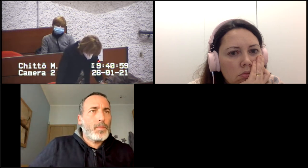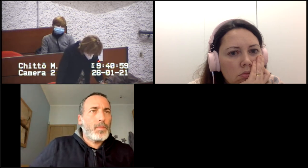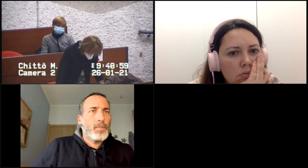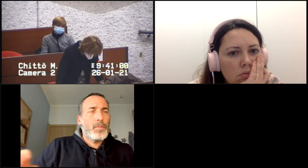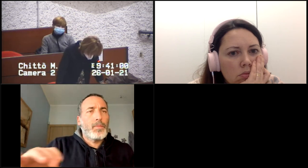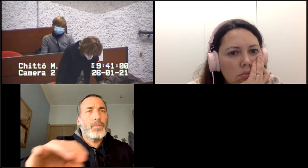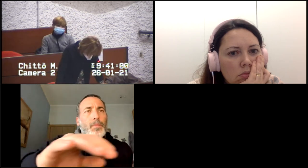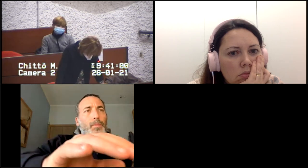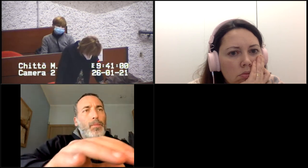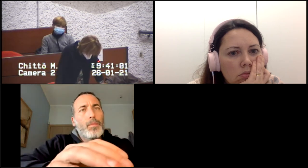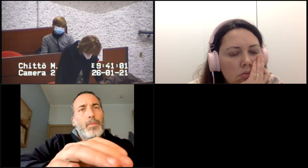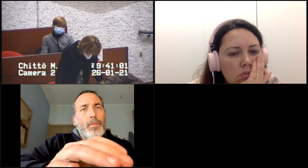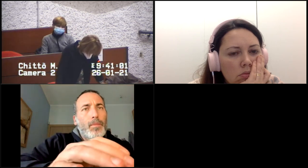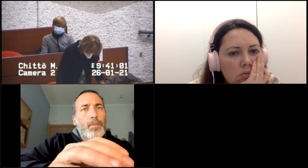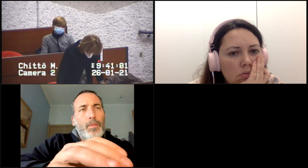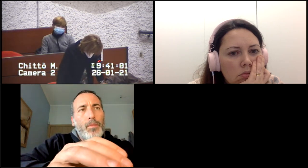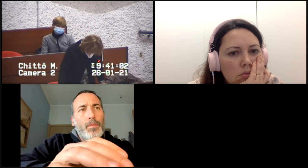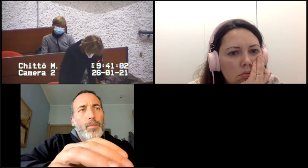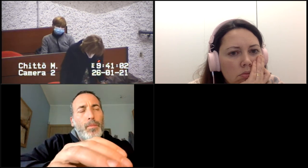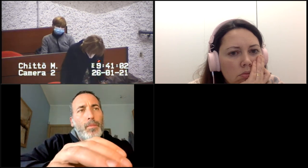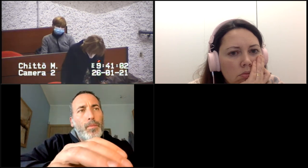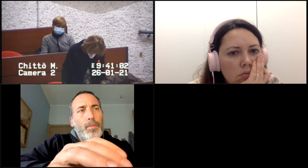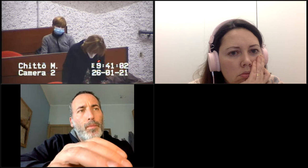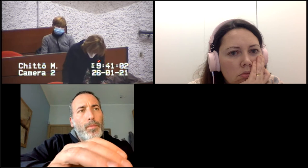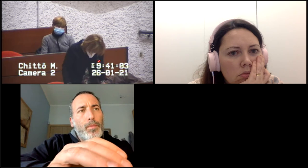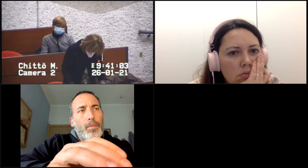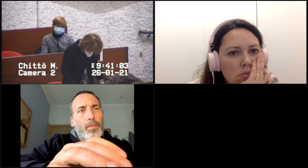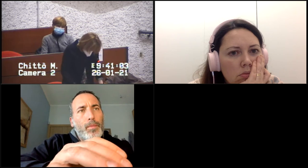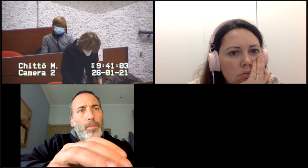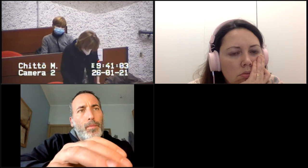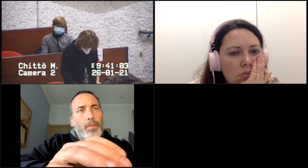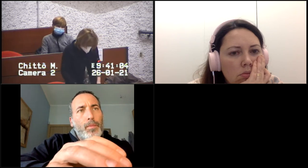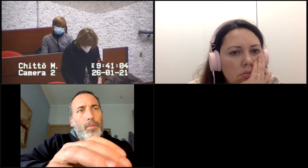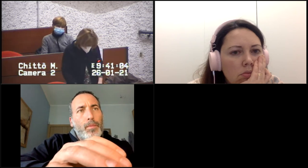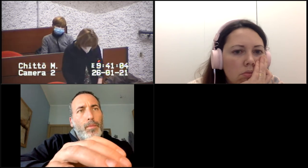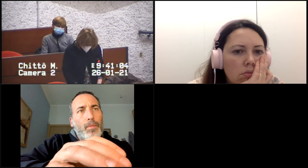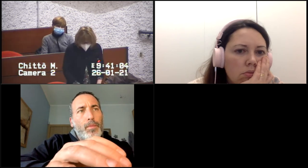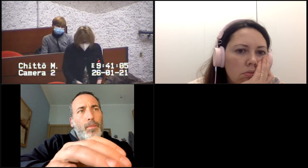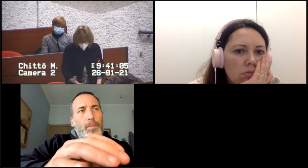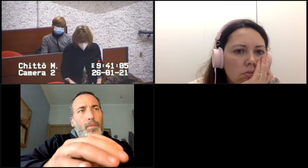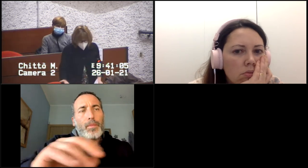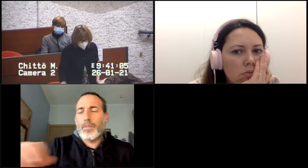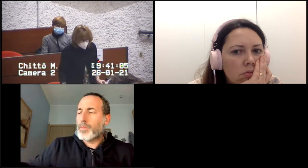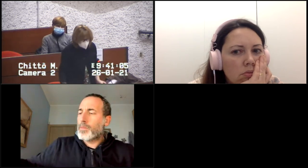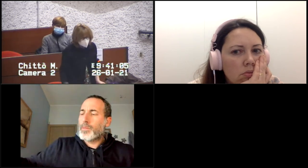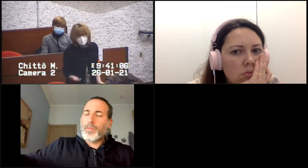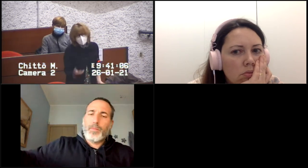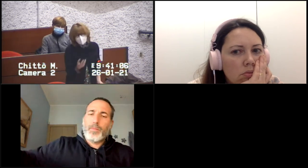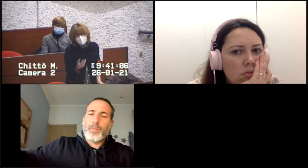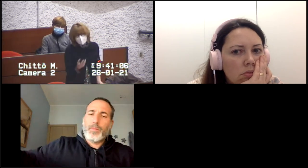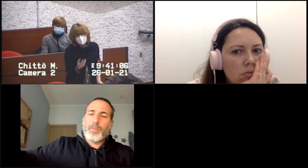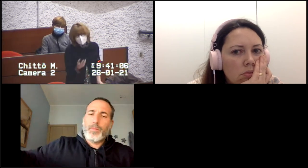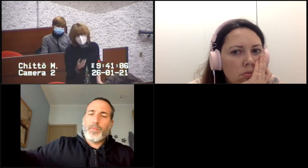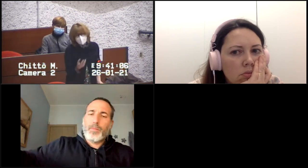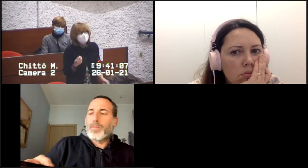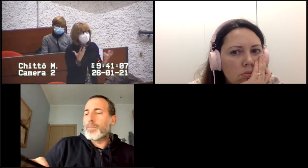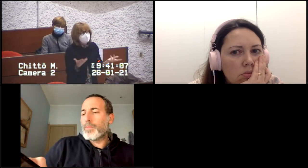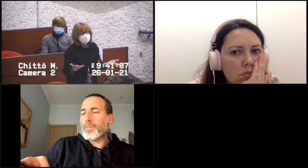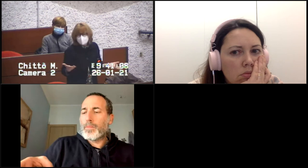dei comuni e delle ricadute per il venir meno di queste risorse comporterebbero, che alla fine